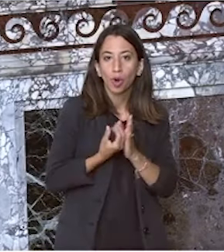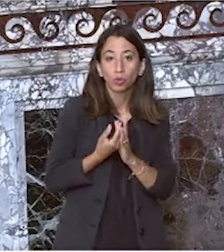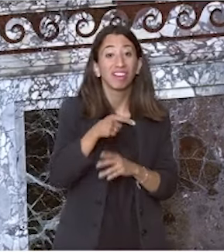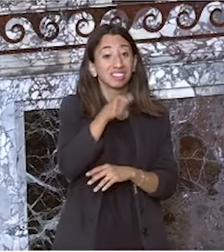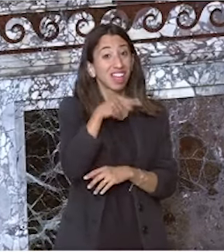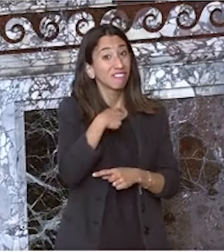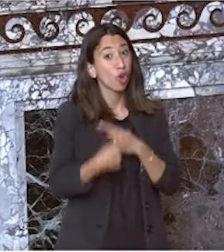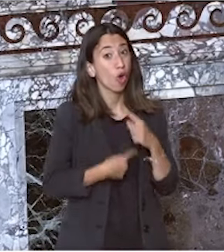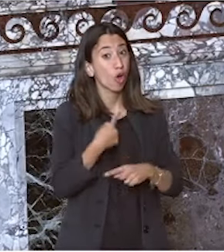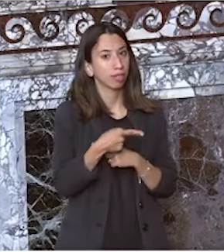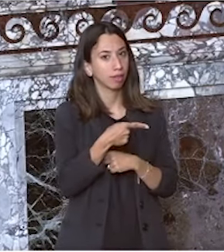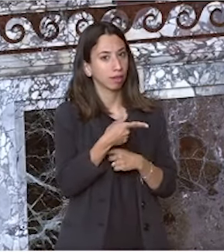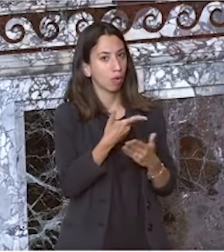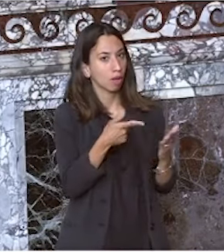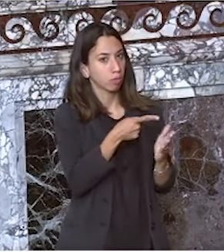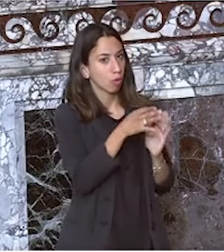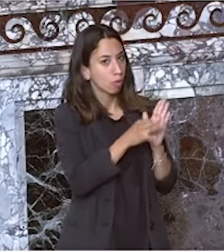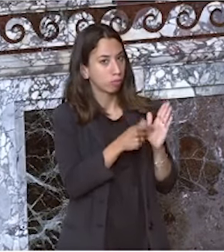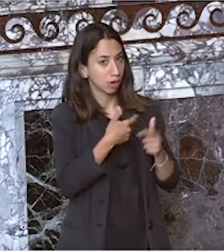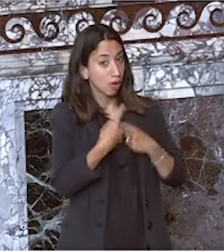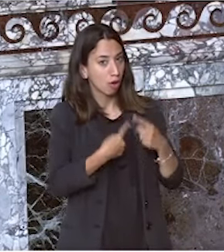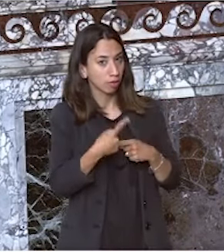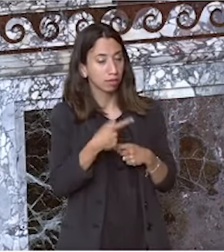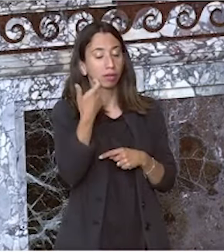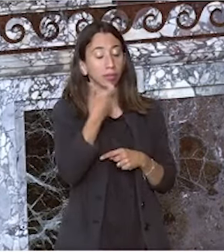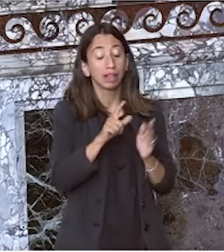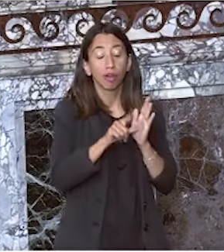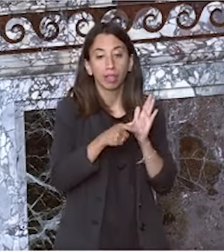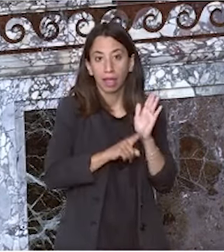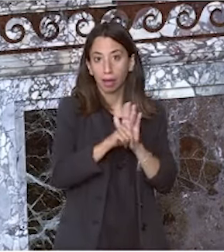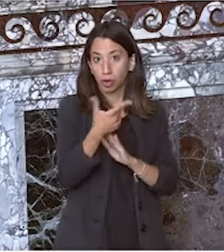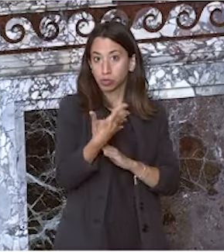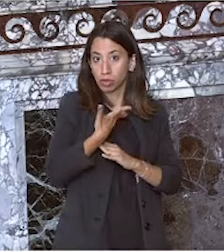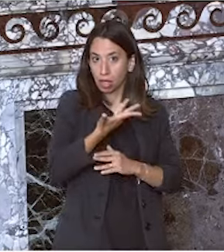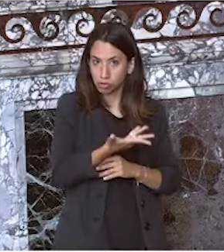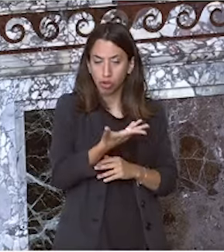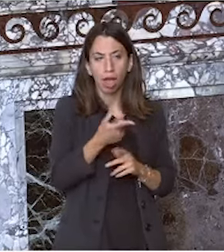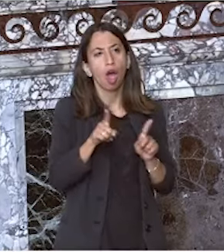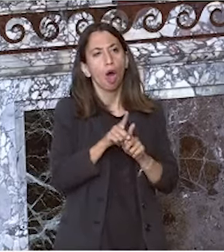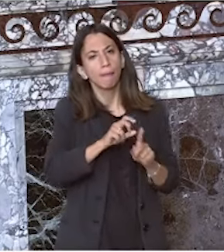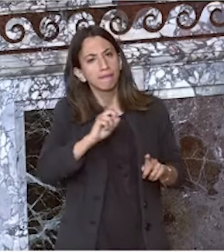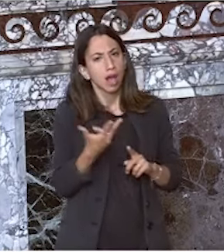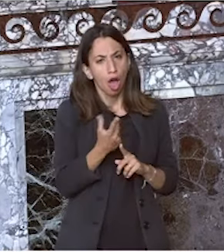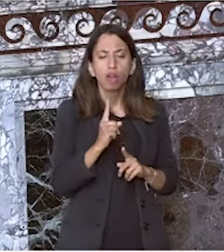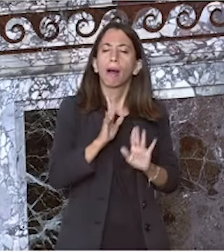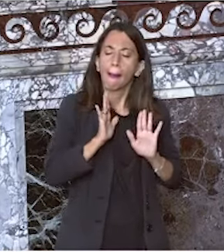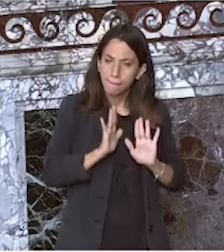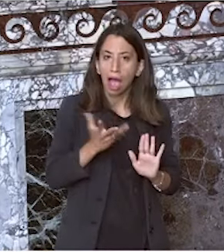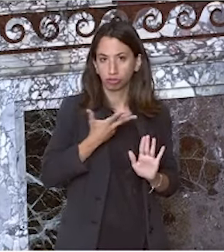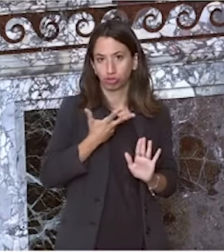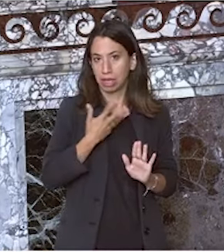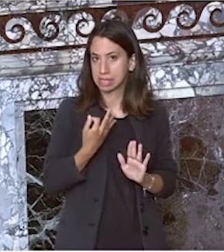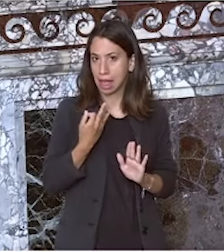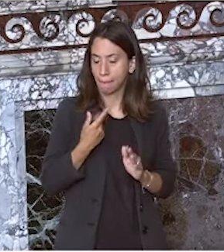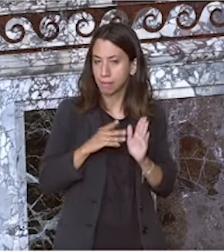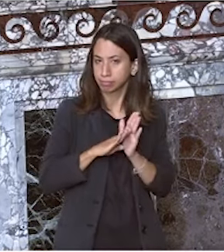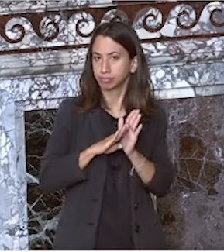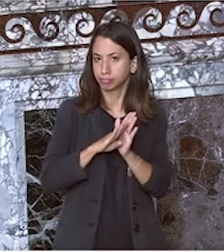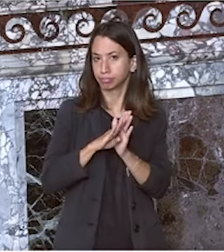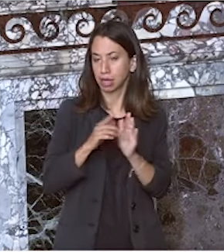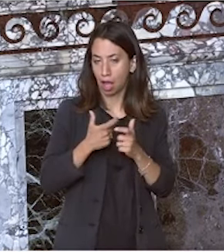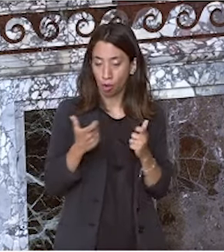strada. I risultati emergono gradualmente nel tempo, ma non mancano. Le riforme della giustizia civile e